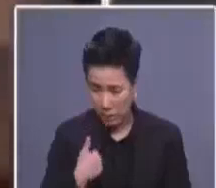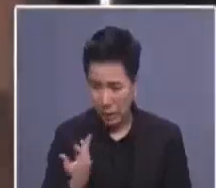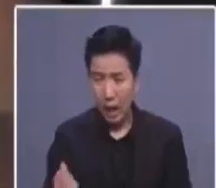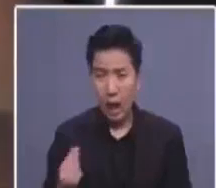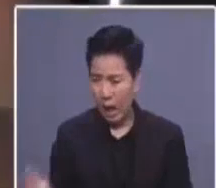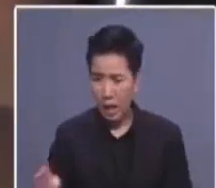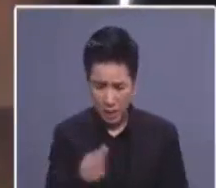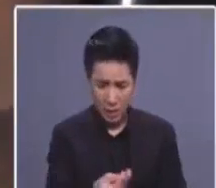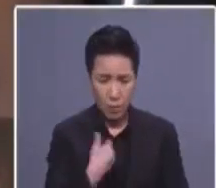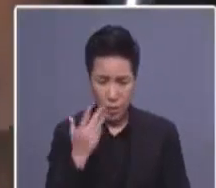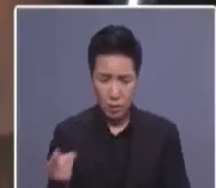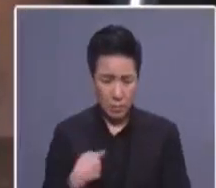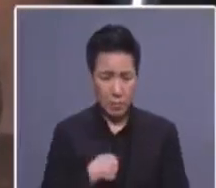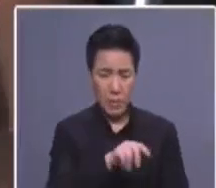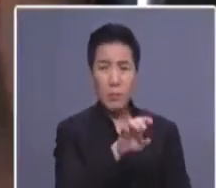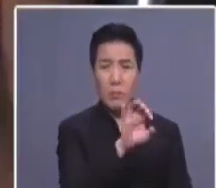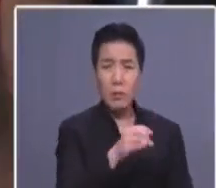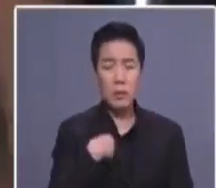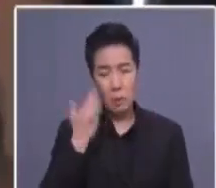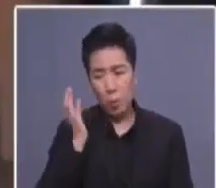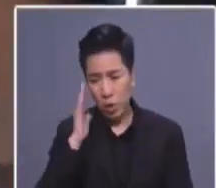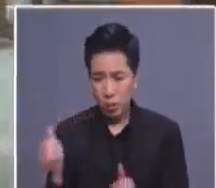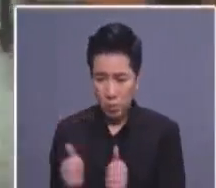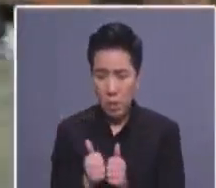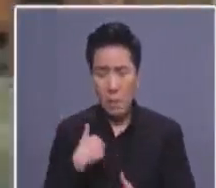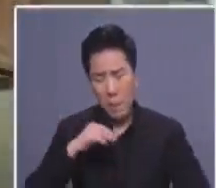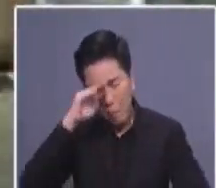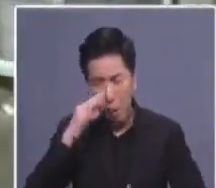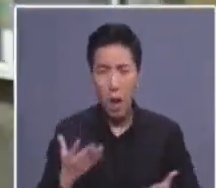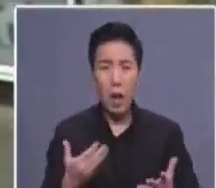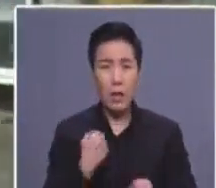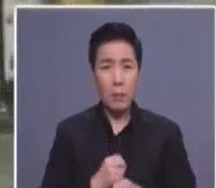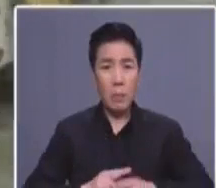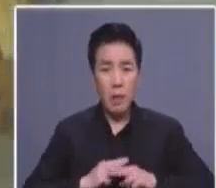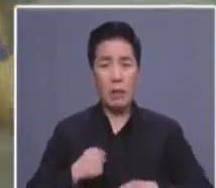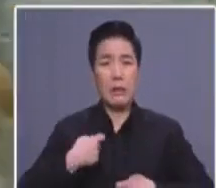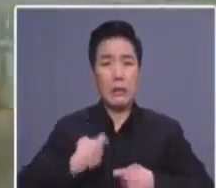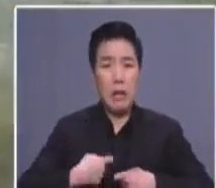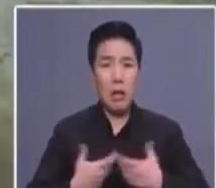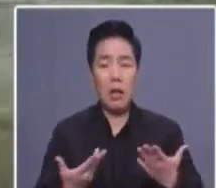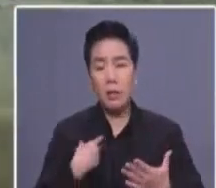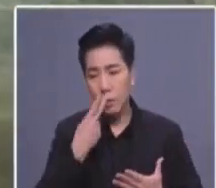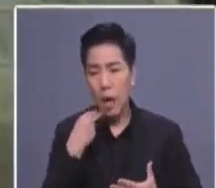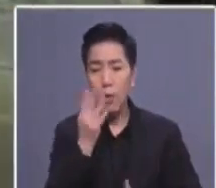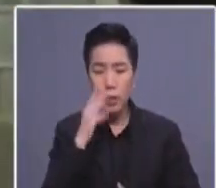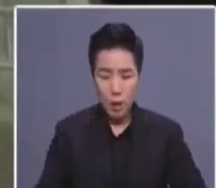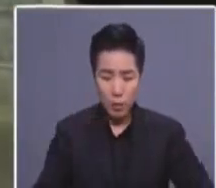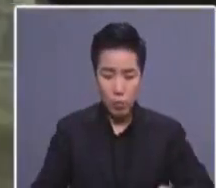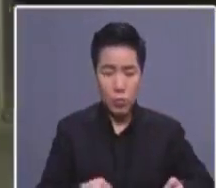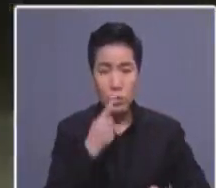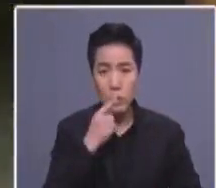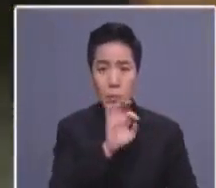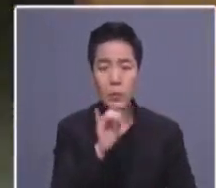ดนะให้ไปกดกับสามีอ่ะนะฮะสามีก็กดไม่เป็นป้าก็ป่วยเนี่ยนะจะให้ไปกดเองตอนนั้นก็ลำบากก็เลยให้หนุ่มเวนเปลเนี่ยไปก